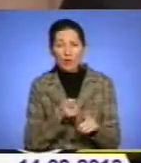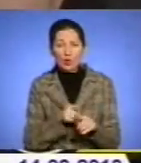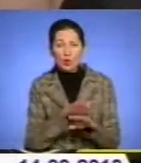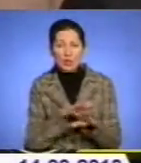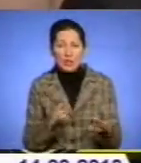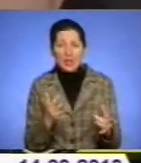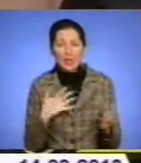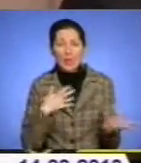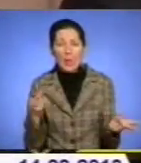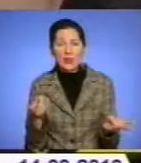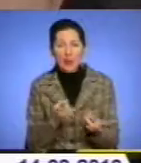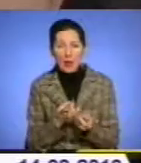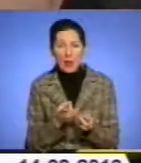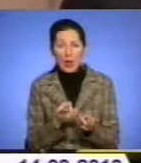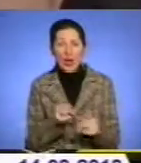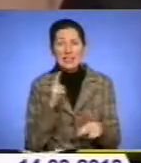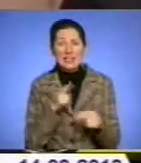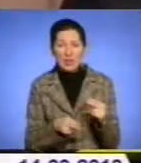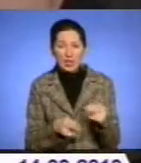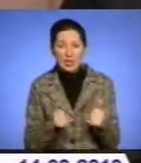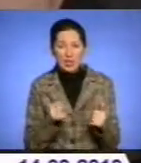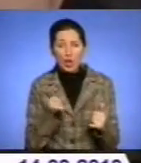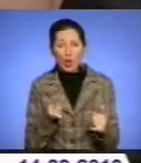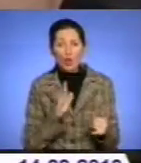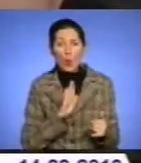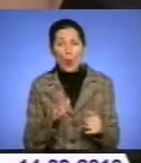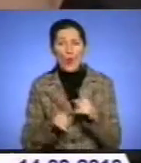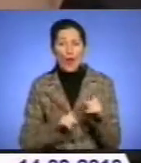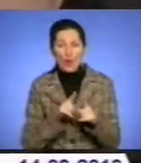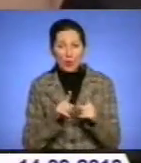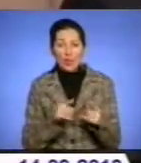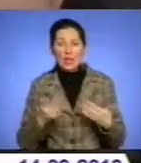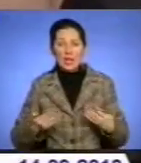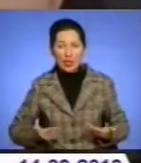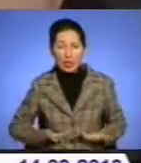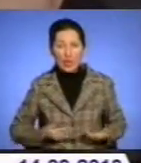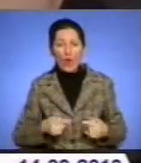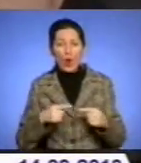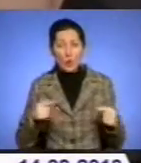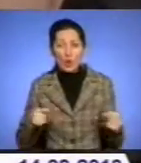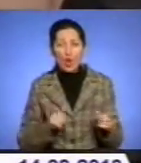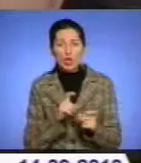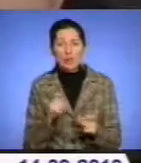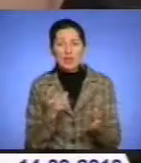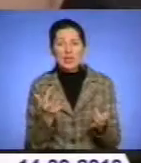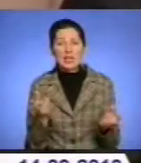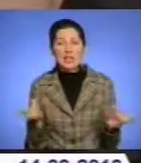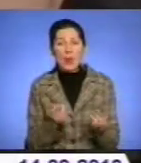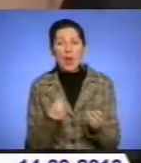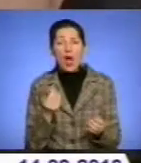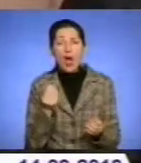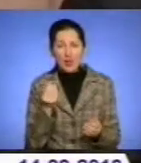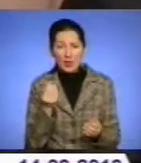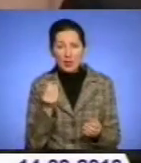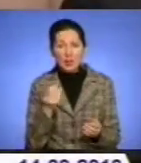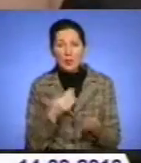скільки нам потрібно завершити для того, щоб пройшло реформування житлово-комунального господарства. Тільки потрібно інвестицій в межах